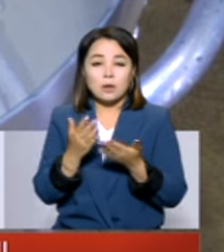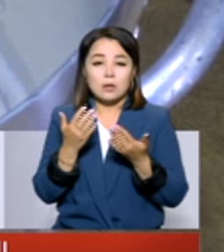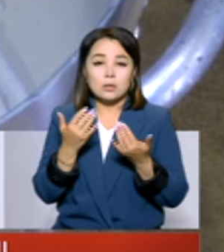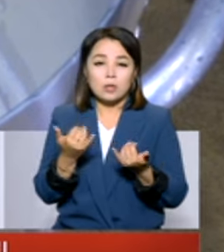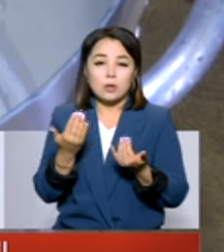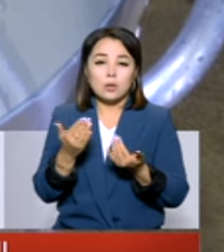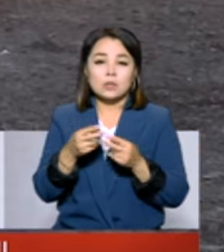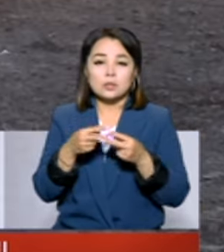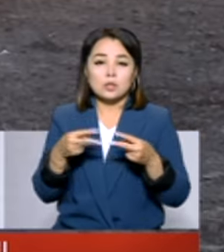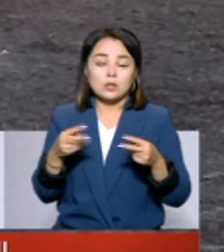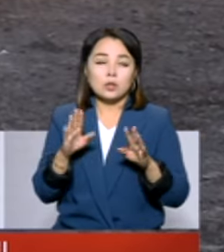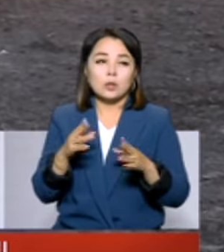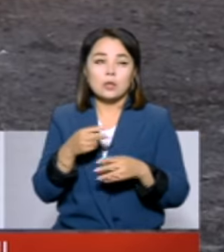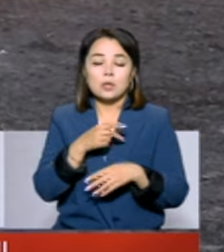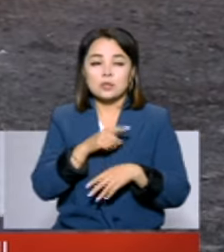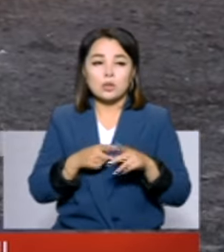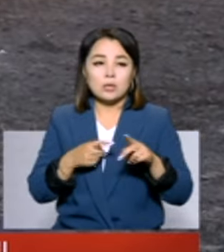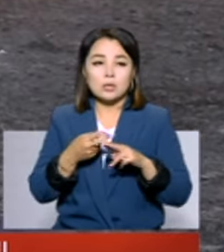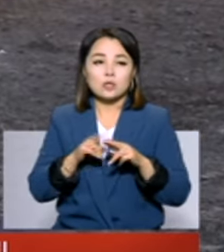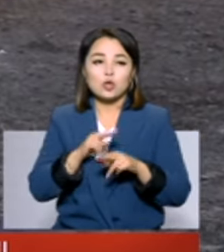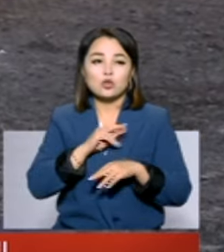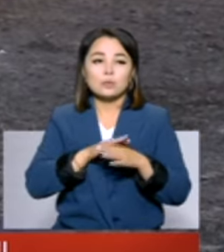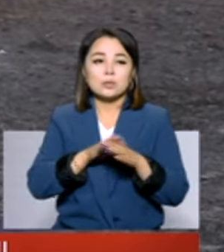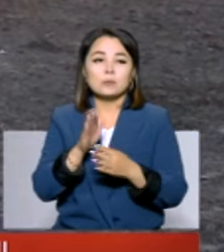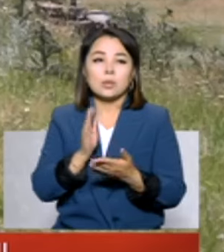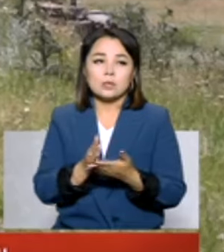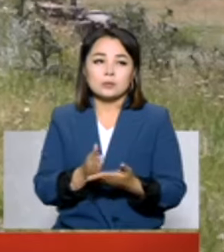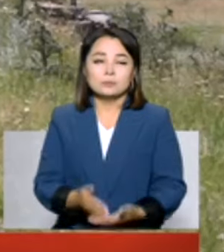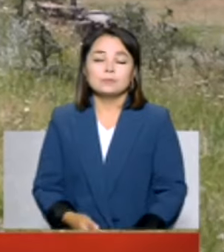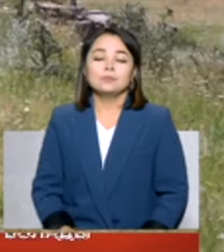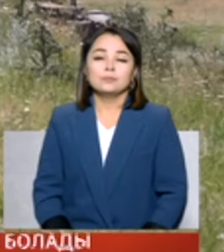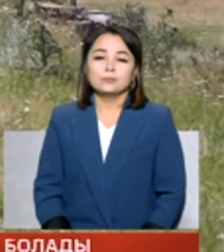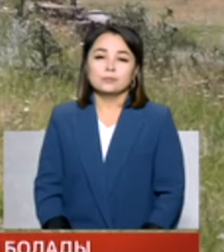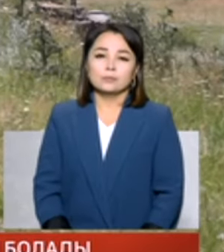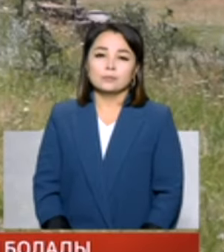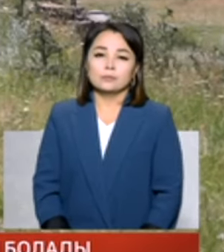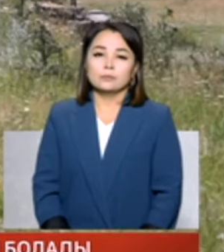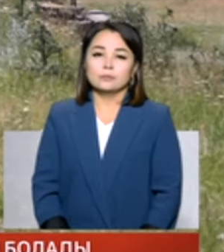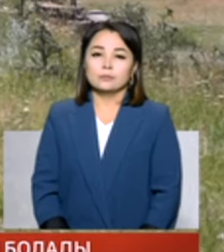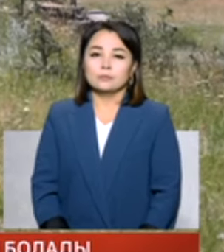қазір олардың тең жартысы ғана жұмыс істеп тұр. Шығыс Қазақстаннан Олжас Керейхан, Нұржан Қалекенов, ұлттық арна.